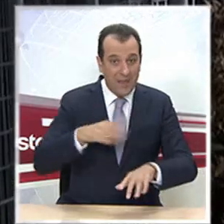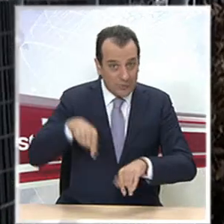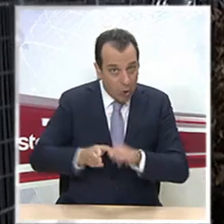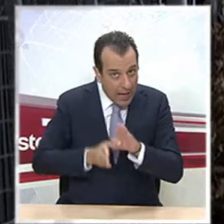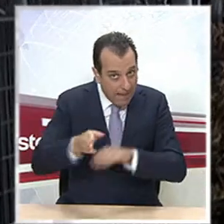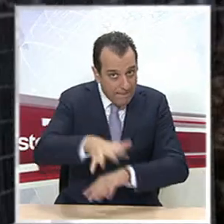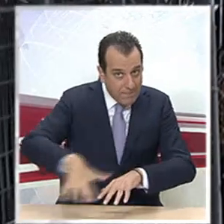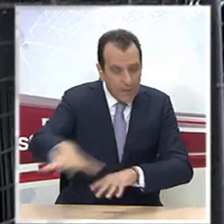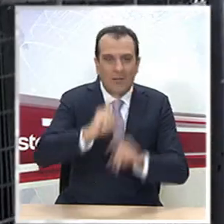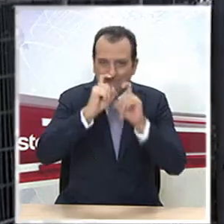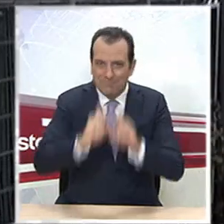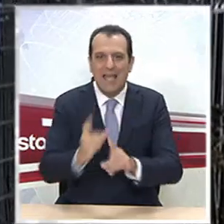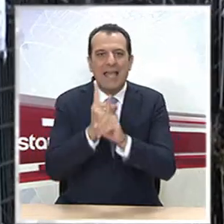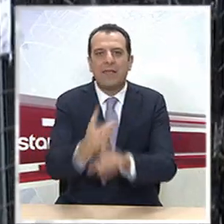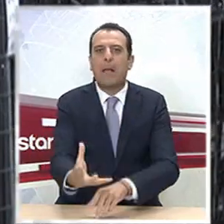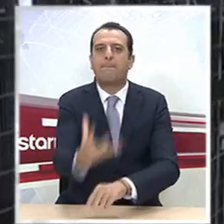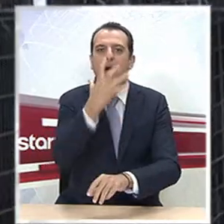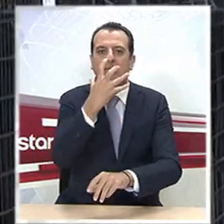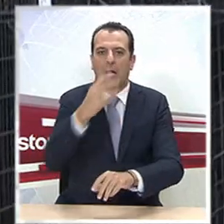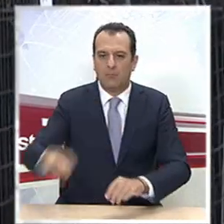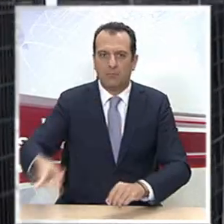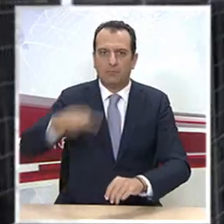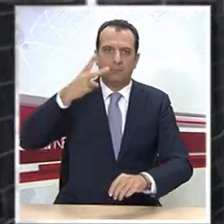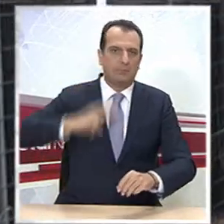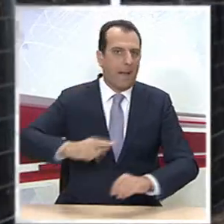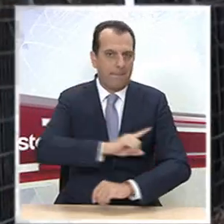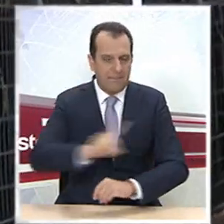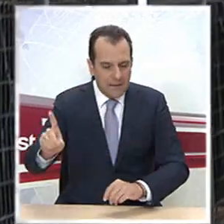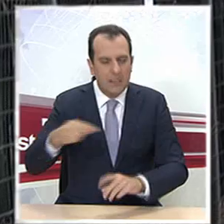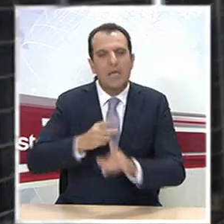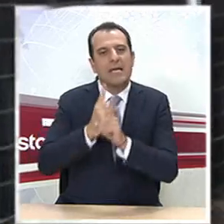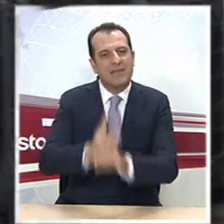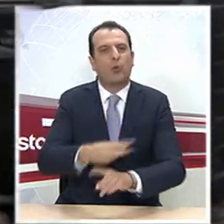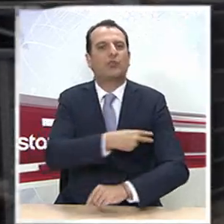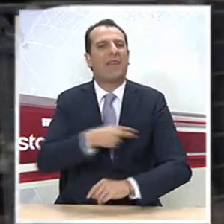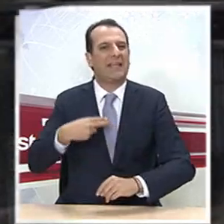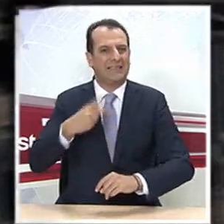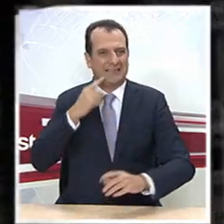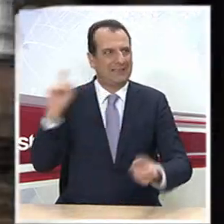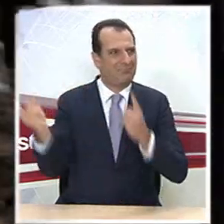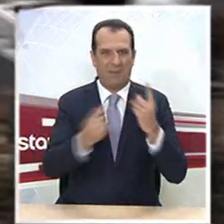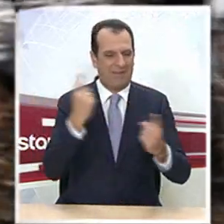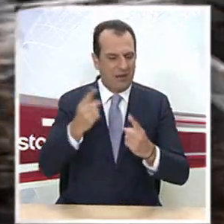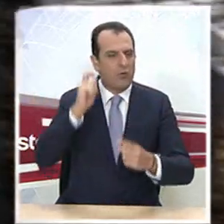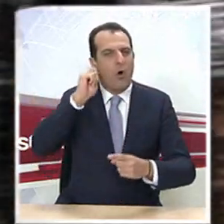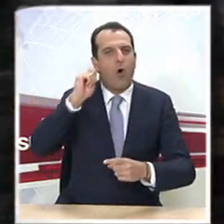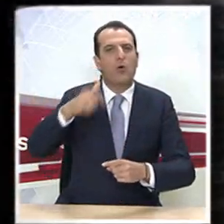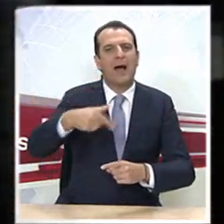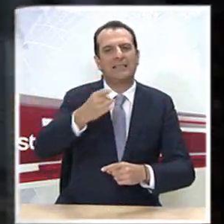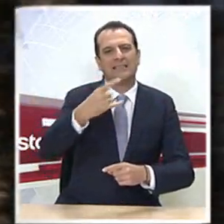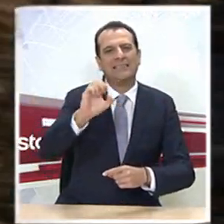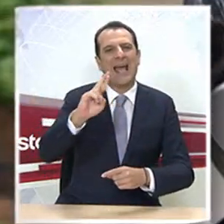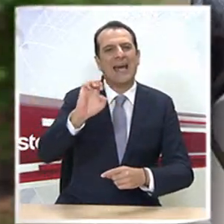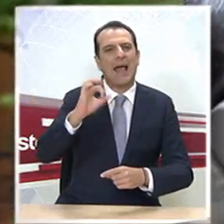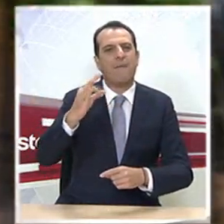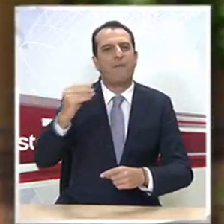μετά θα διαμορφωθούν οι κατάλληλες συνθήκες για διαμονή στα καμένα. Σύμφωνα με τον καθηγητή φυσικής της ατμόσφαιρας, γεωλόγο Χρήστο Ζέρεφο,